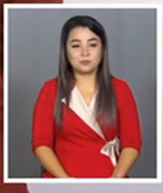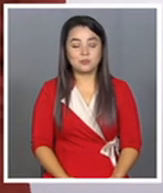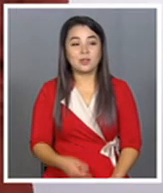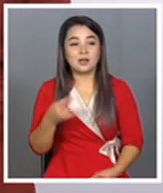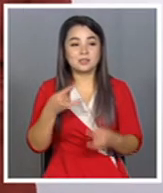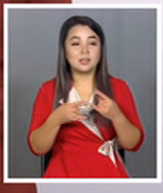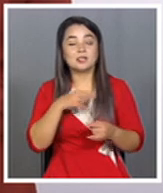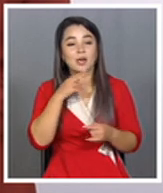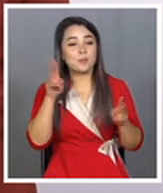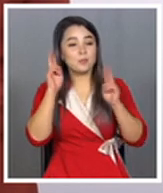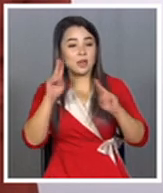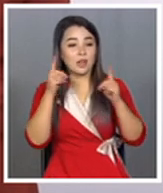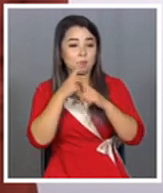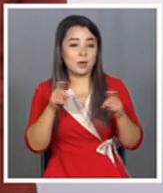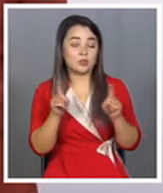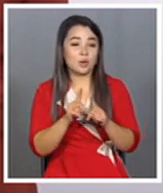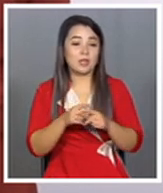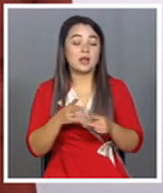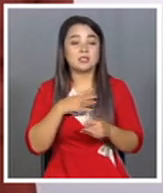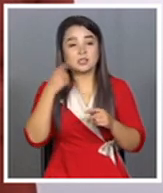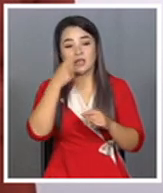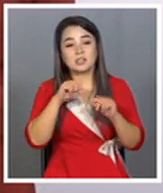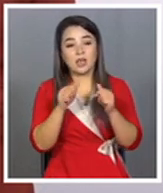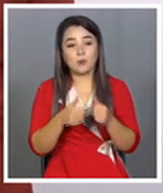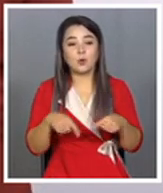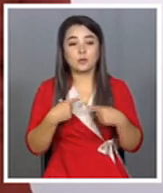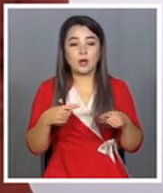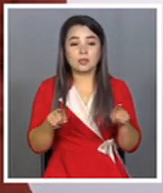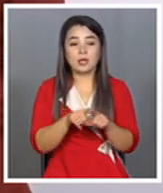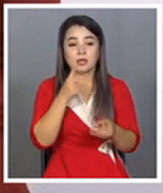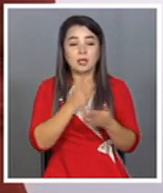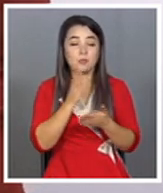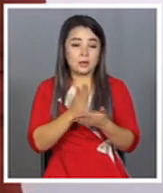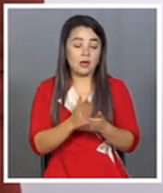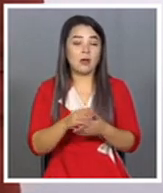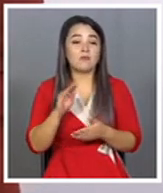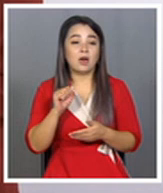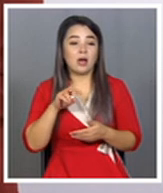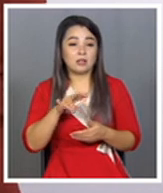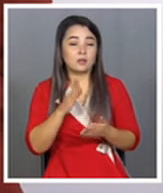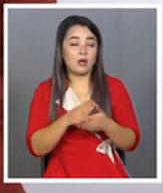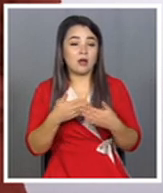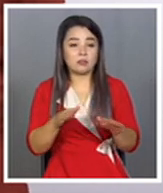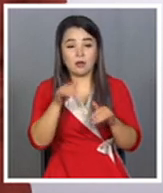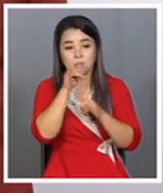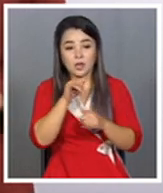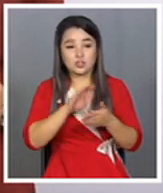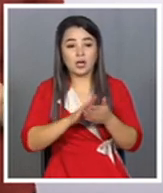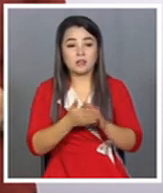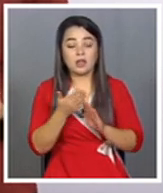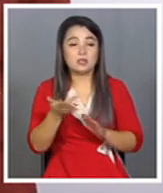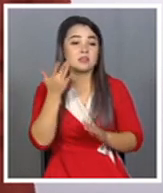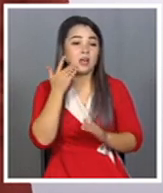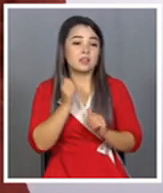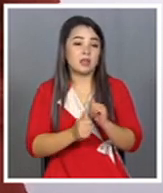Экранға белгісіз мәліметтер, символдар тағы басқа шығады. Файлдардың ашылмай қалу жағдайы